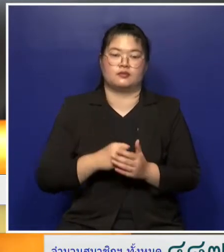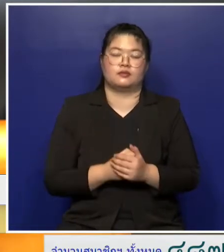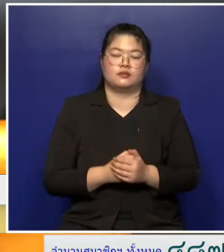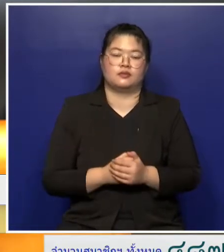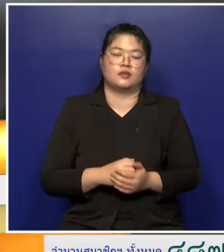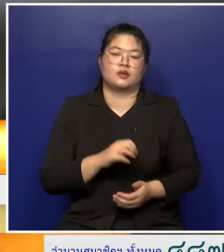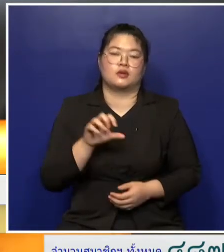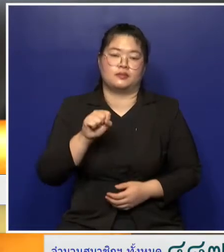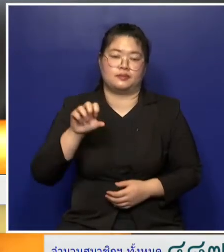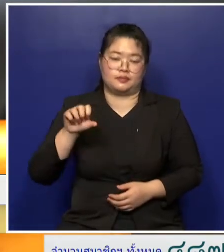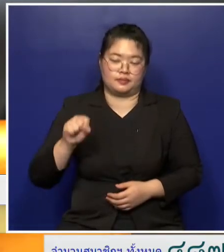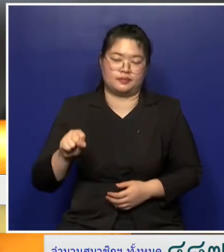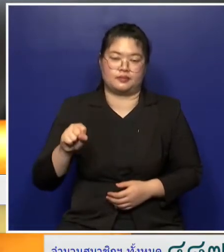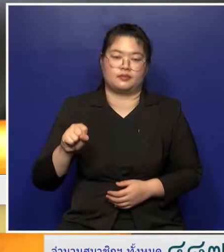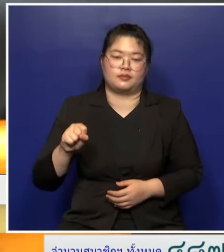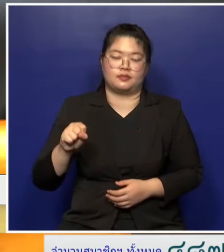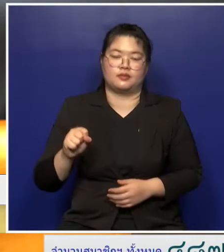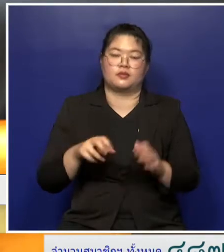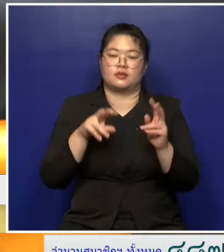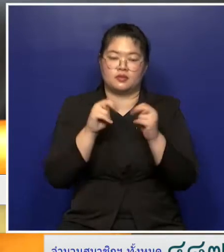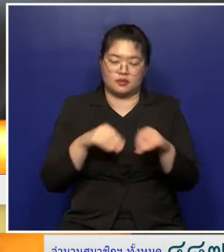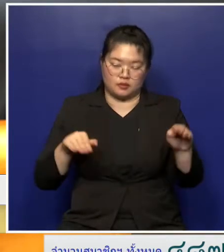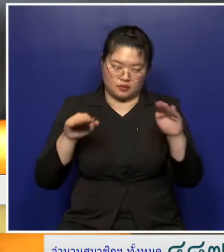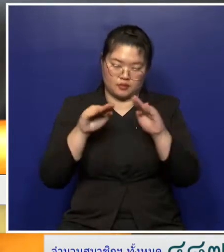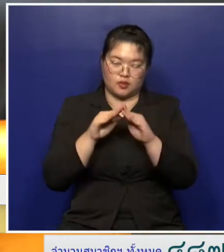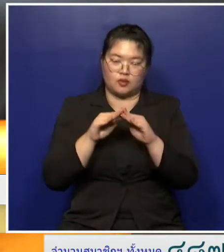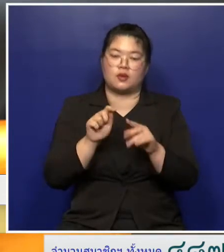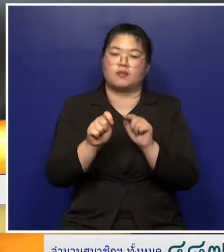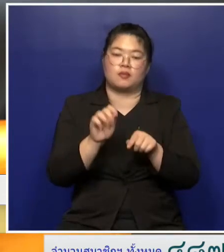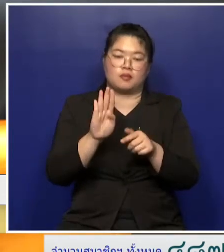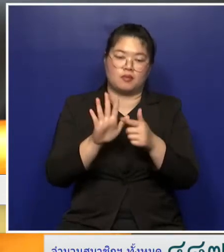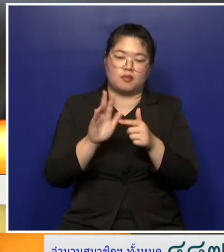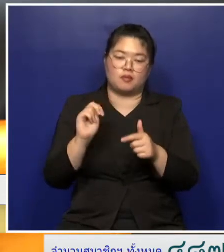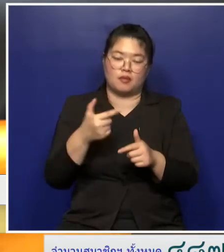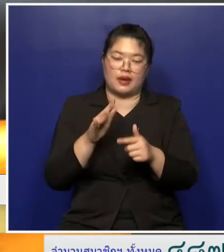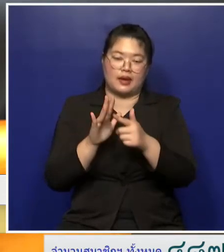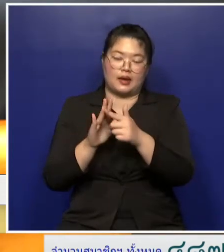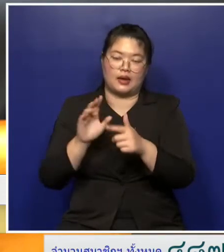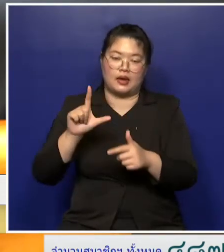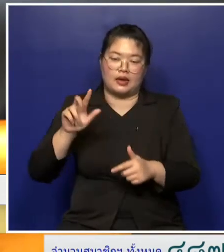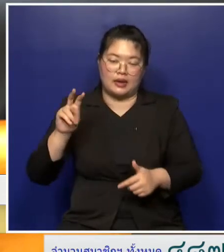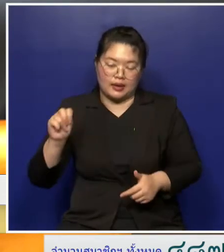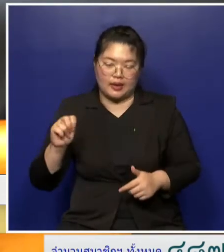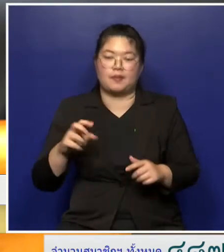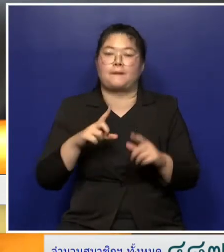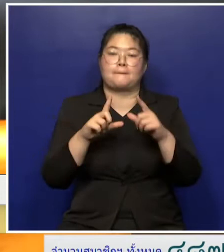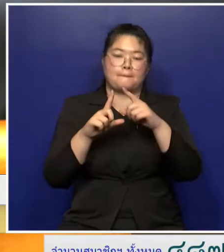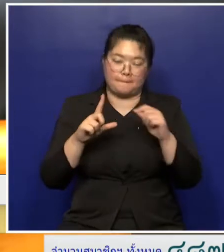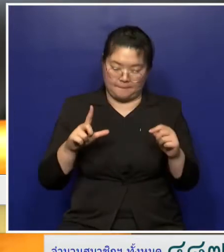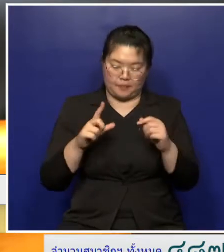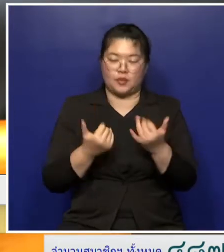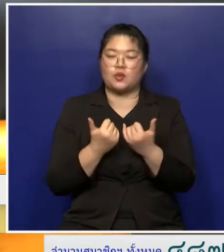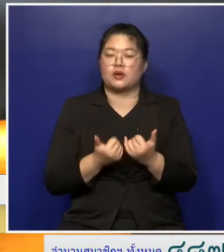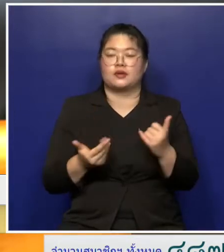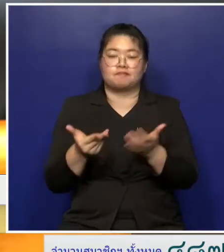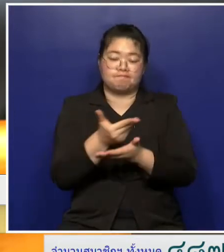ชิ สภาผู้แทนราศดอน จัหวันครประโทมอำเภอบางเลนดอนตูม และพุทธมนโทนพักเก้าใกล่วันนี้ที่ฉัมเรื่องอยากหา